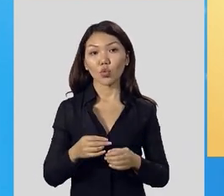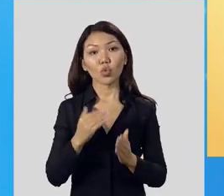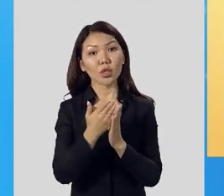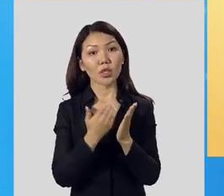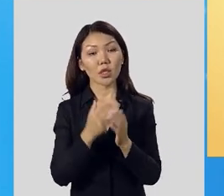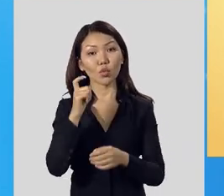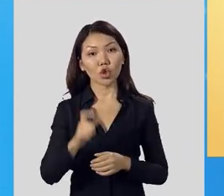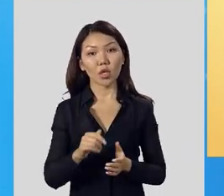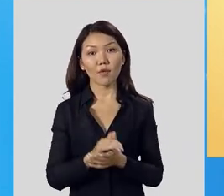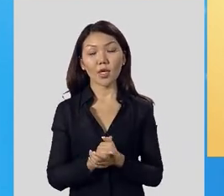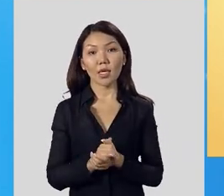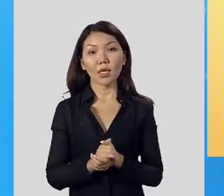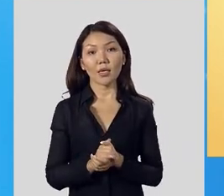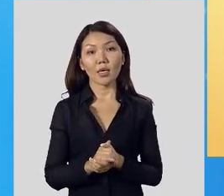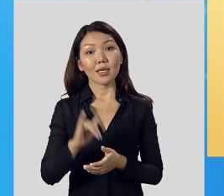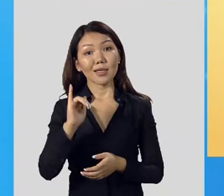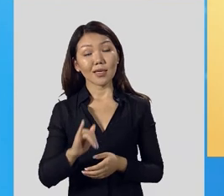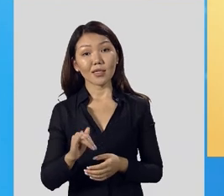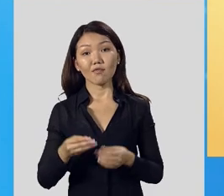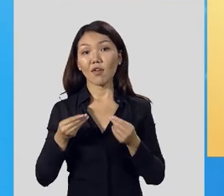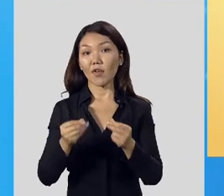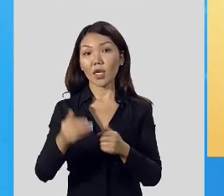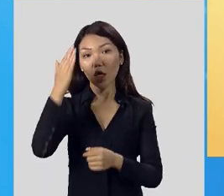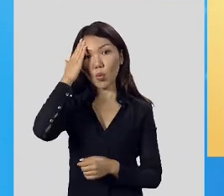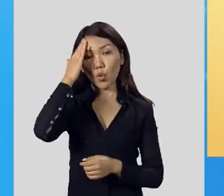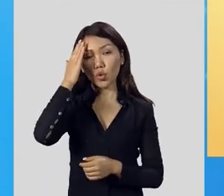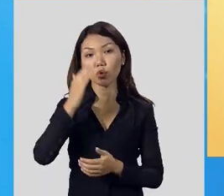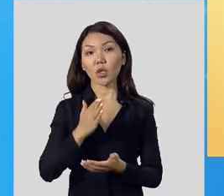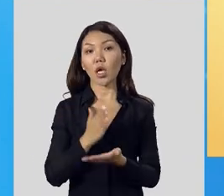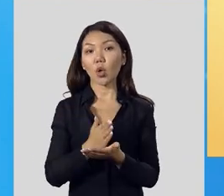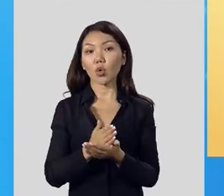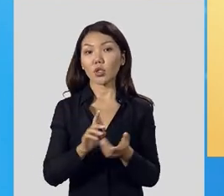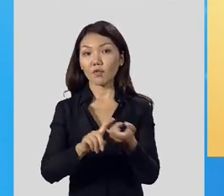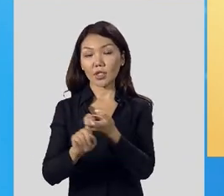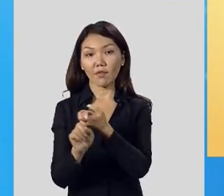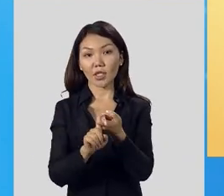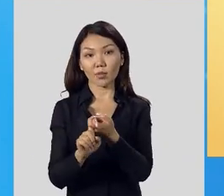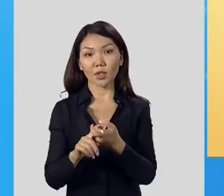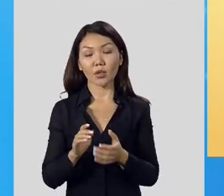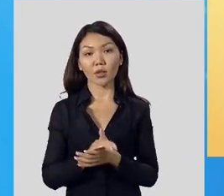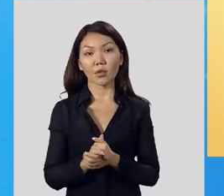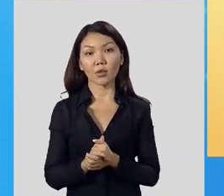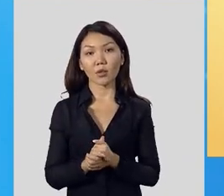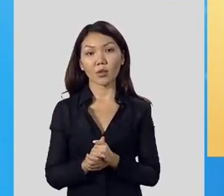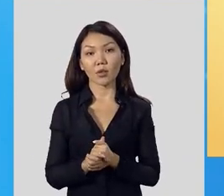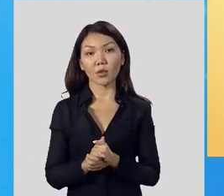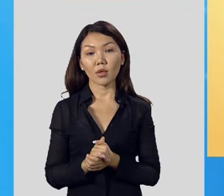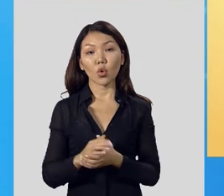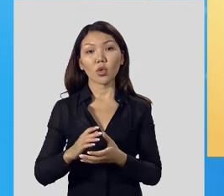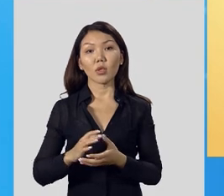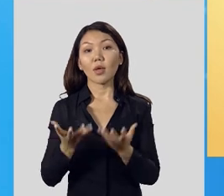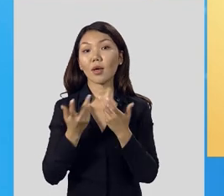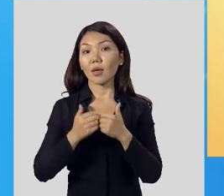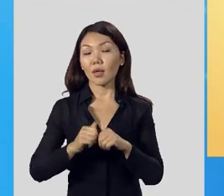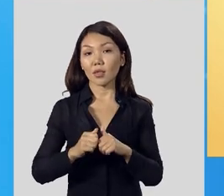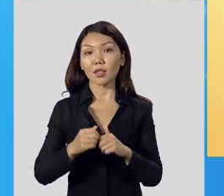Причем негативное влияние на мозг находится в прямой зависимости от концентрации